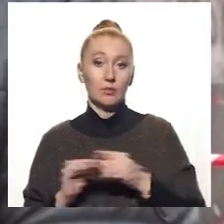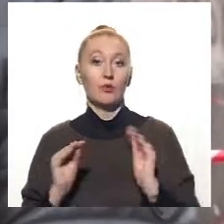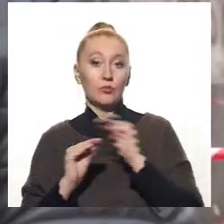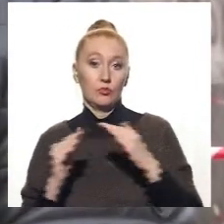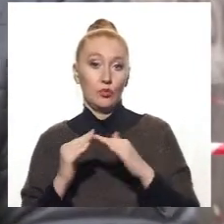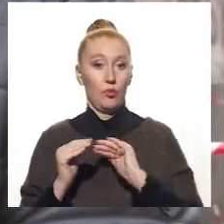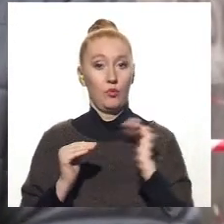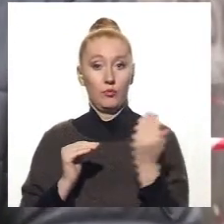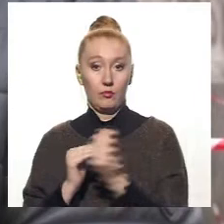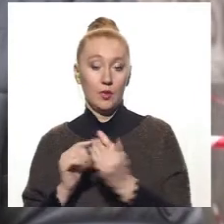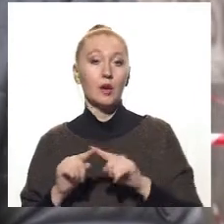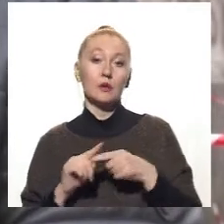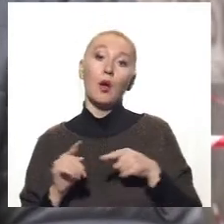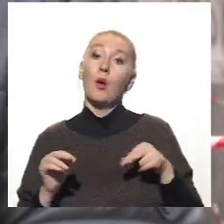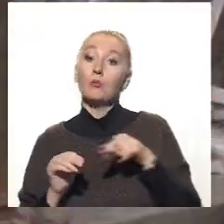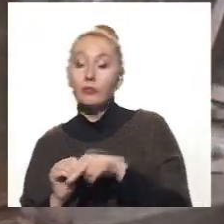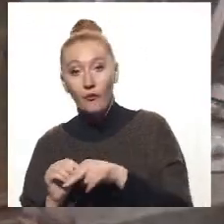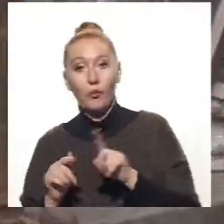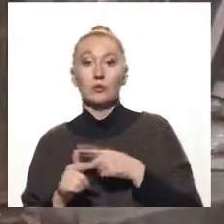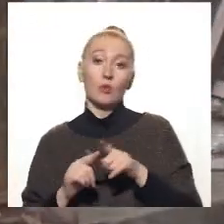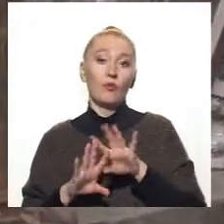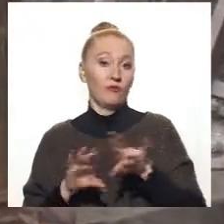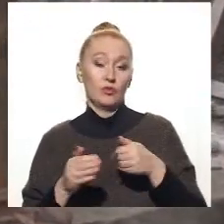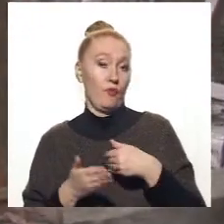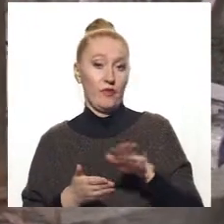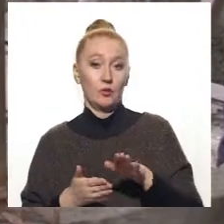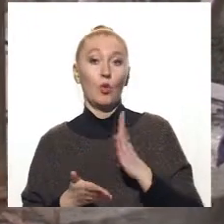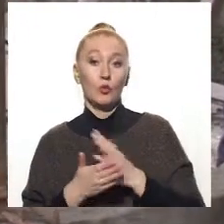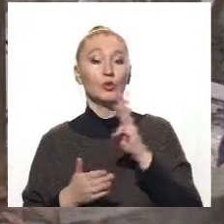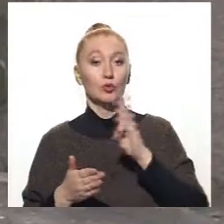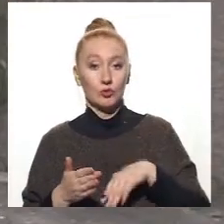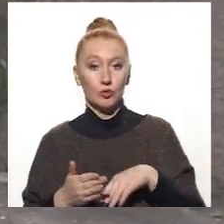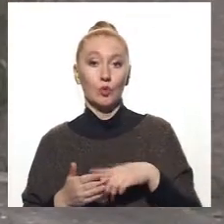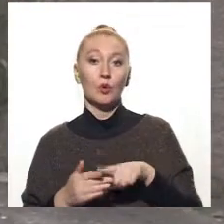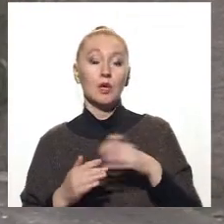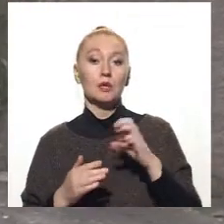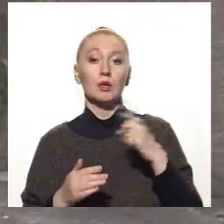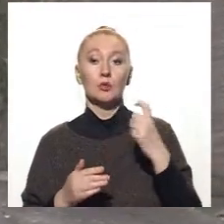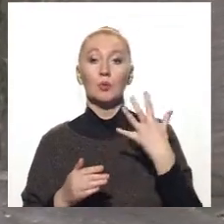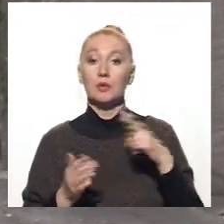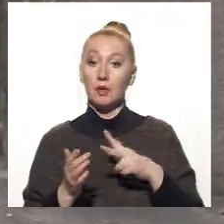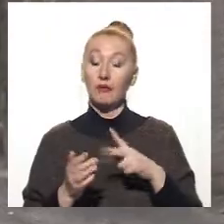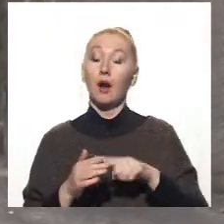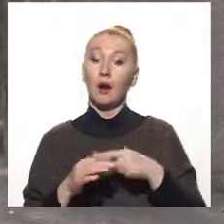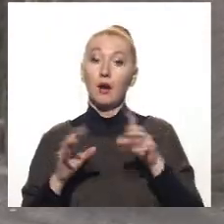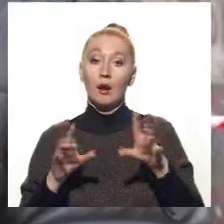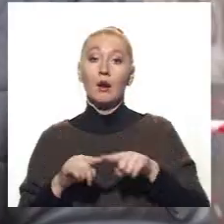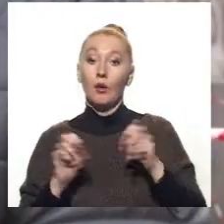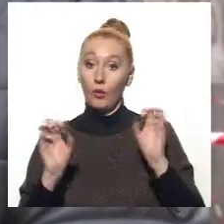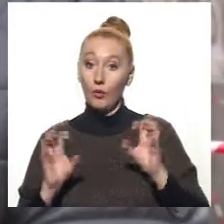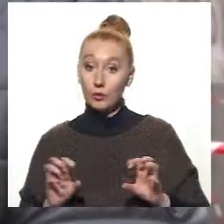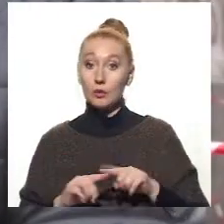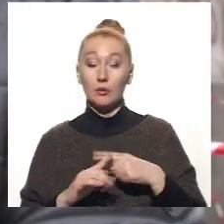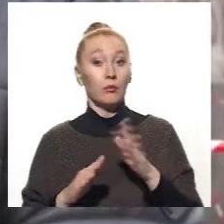прибудова. Чи це буде прибудова, чи вхід, він від усього відмовився. Буде штраф за 152 статтею адмінкодексу, і після усунення